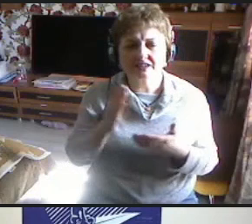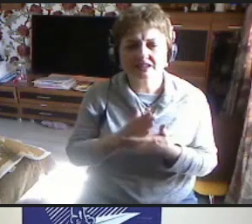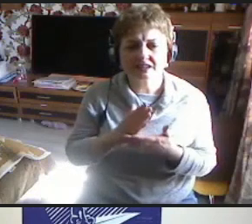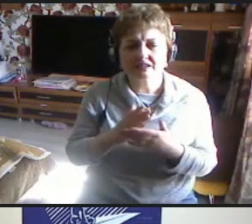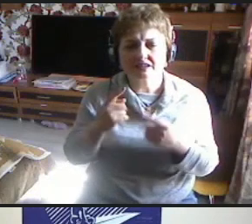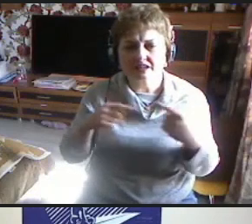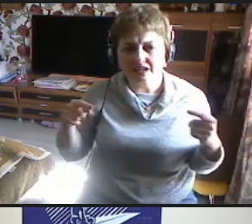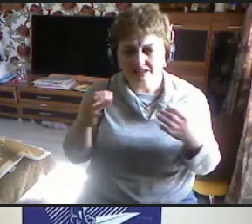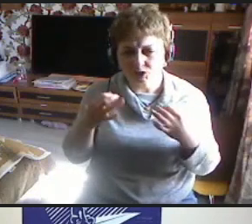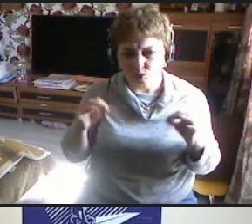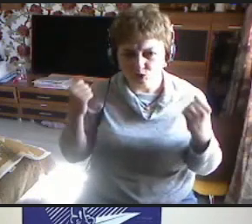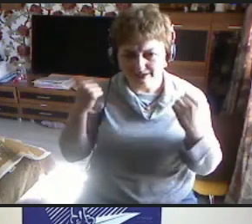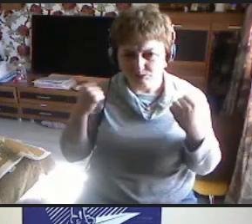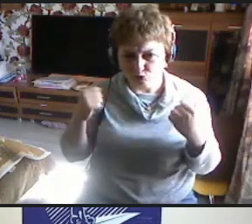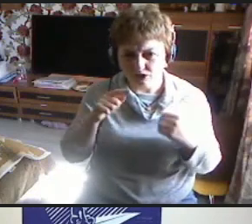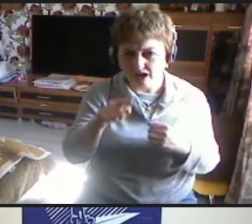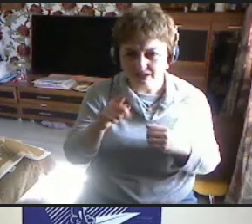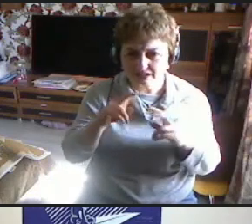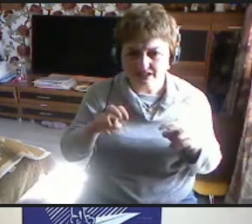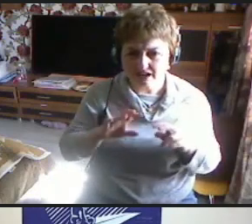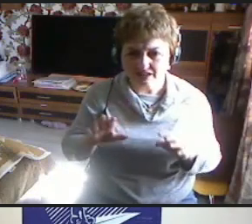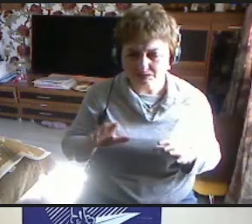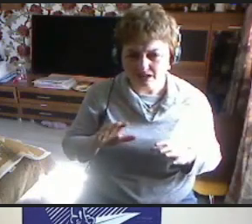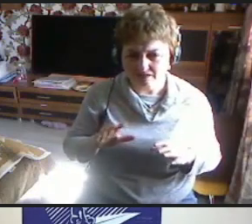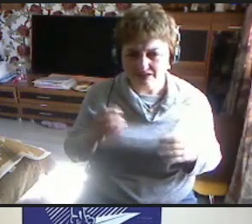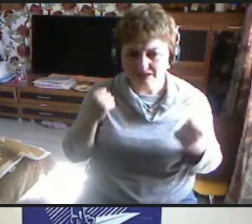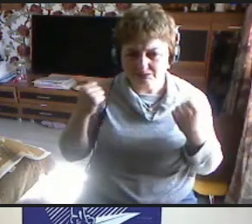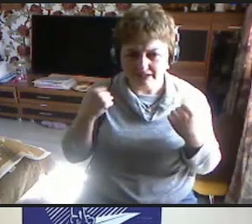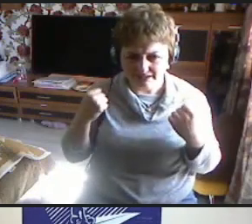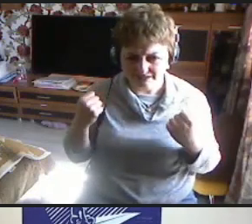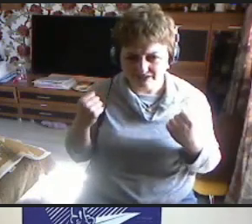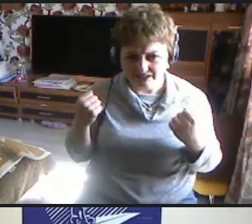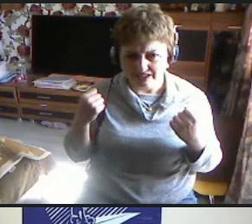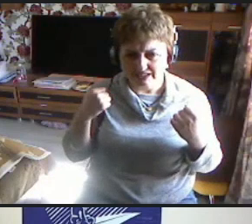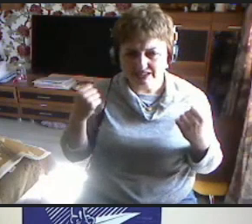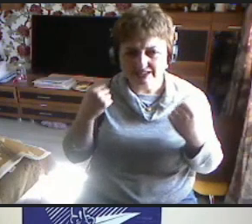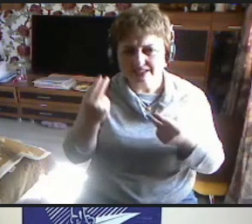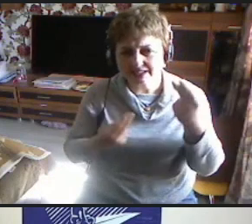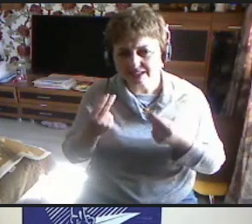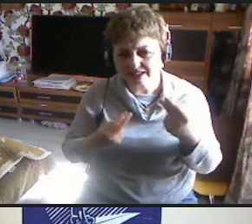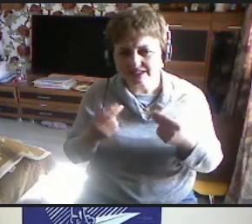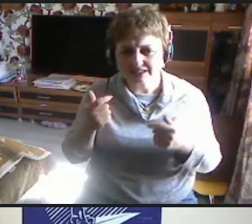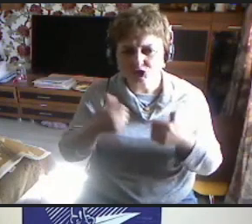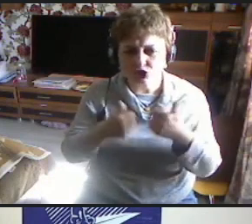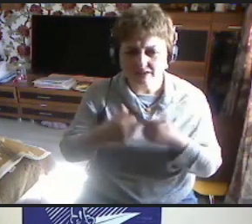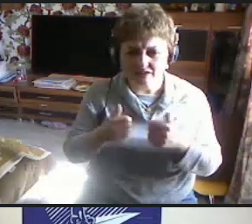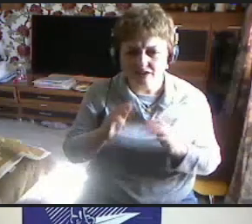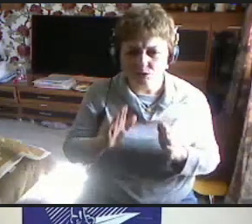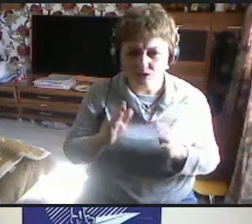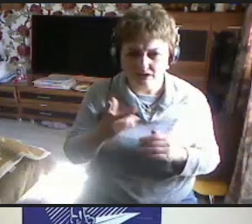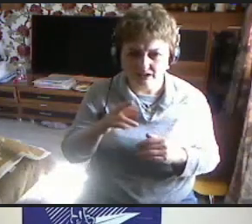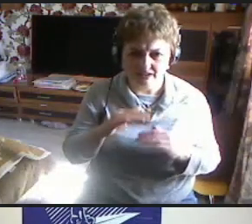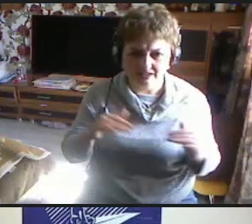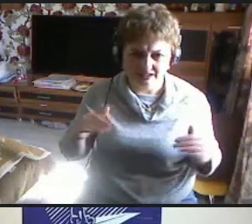к спорту, то есть они не рассматривают спортивные игры и соревнования только для детей с инвалидностью. Они